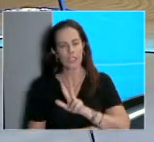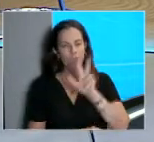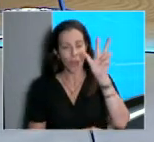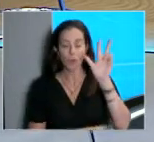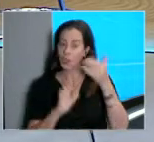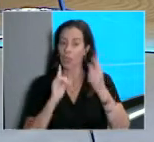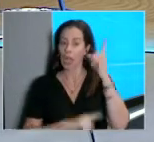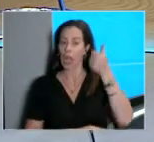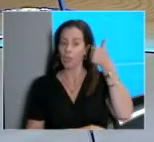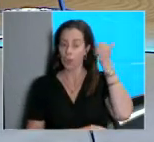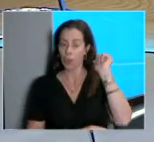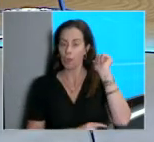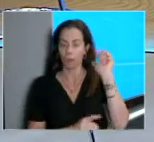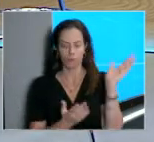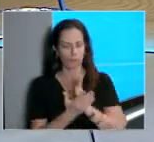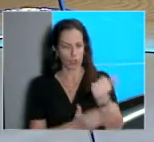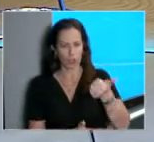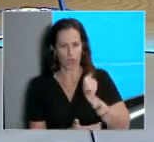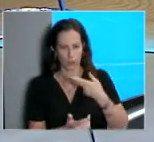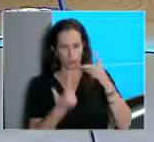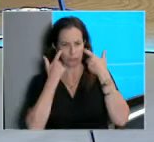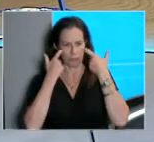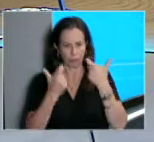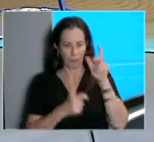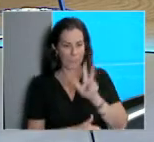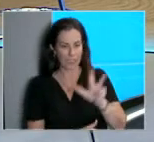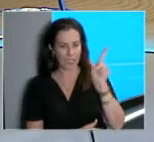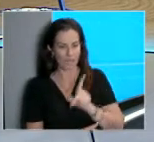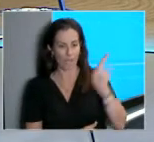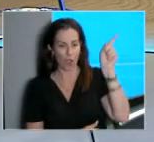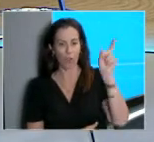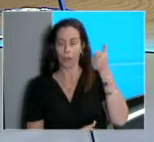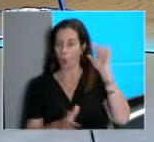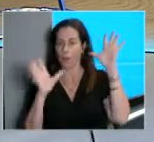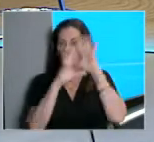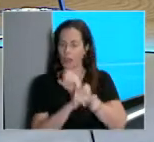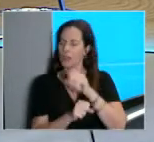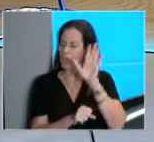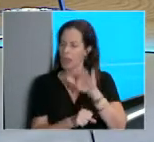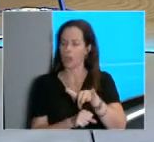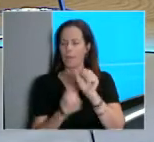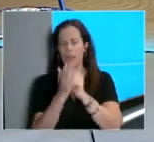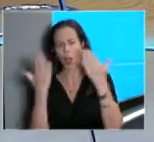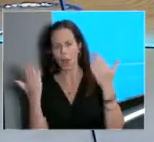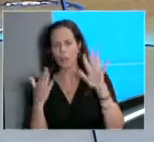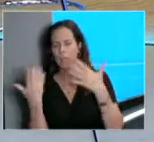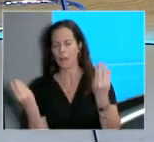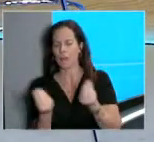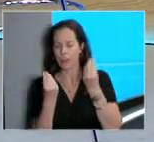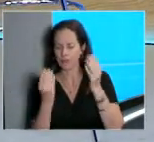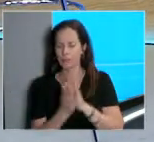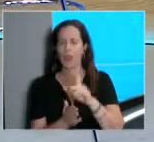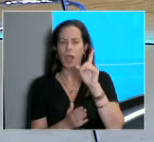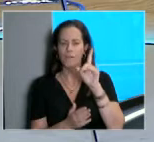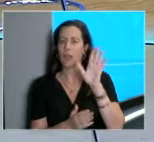למה שהיה אתמול עם הכוננות שמתרחשת ממש עכשיו בצפון מאז הלילה. נעסוק גם בעיתונים וגם בכמה מן הציוצים,